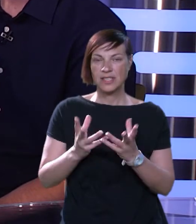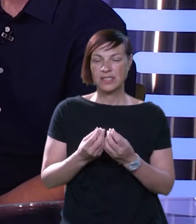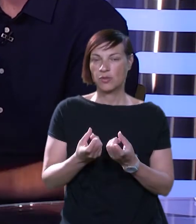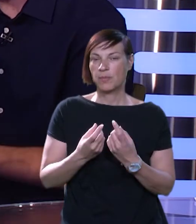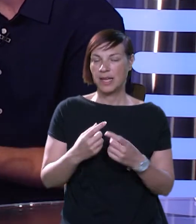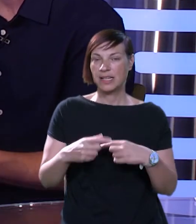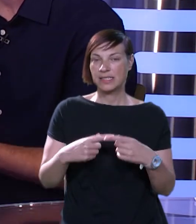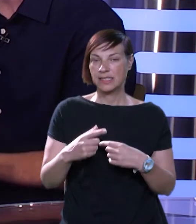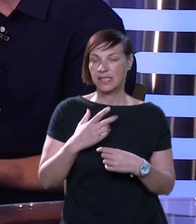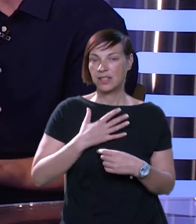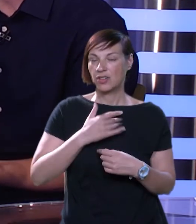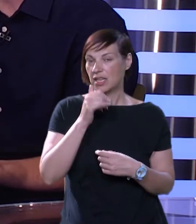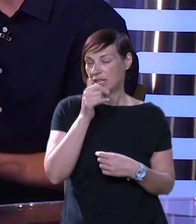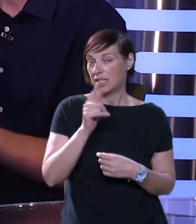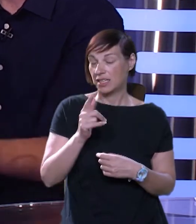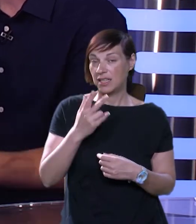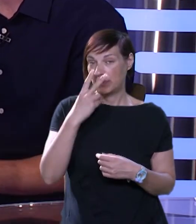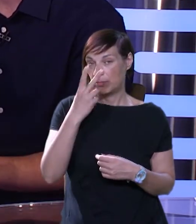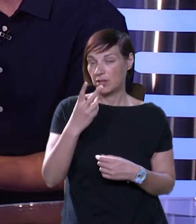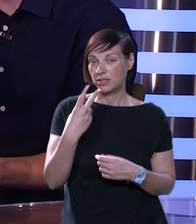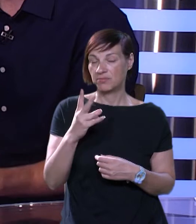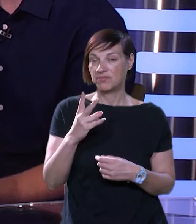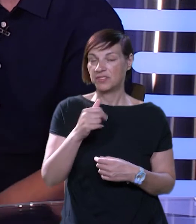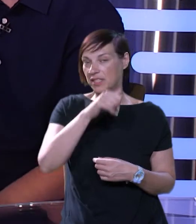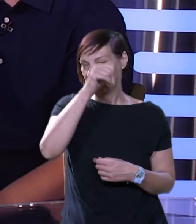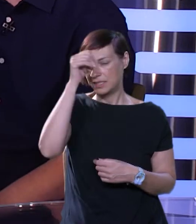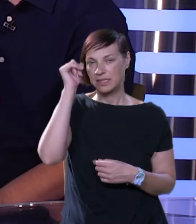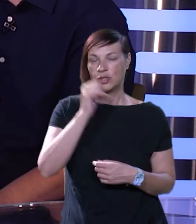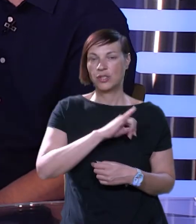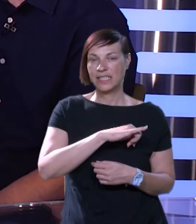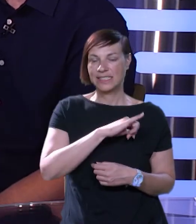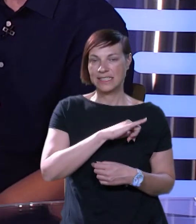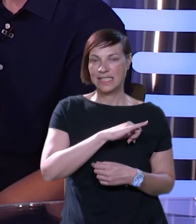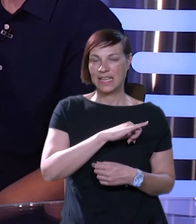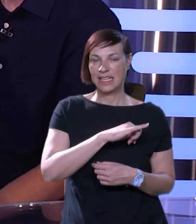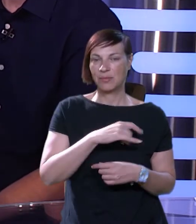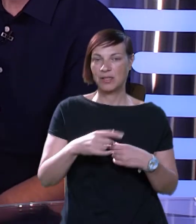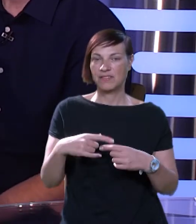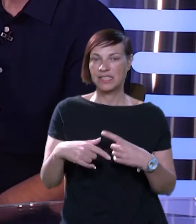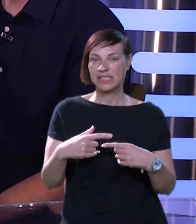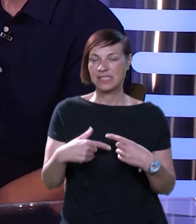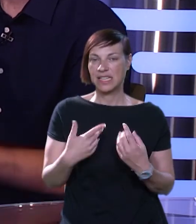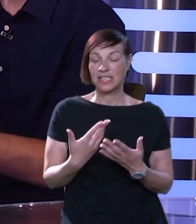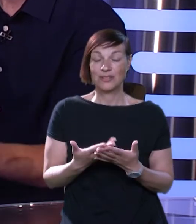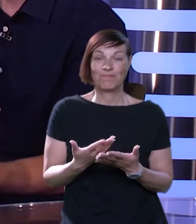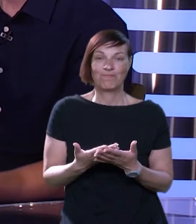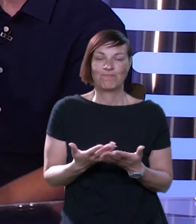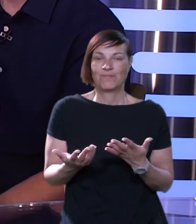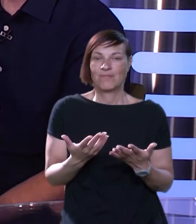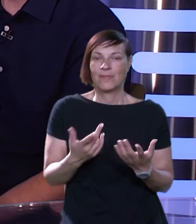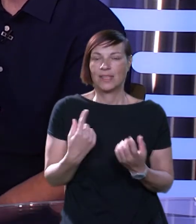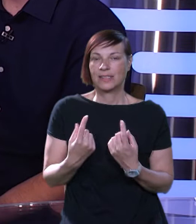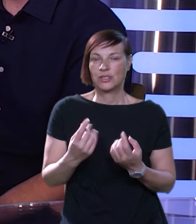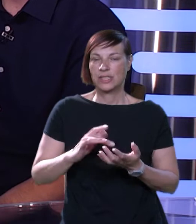skupa, ali serija do koja nikad ne bi došla. Ali dvije sezone, jako dobre, zanimljive serije, tako vjerojatno